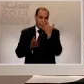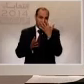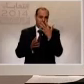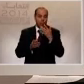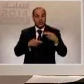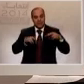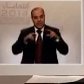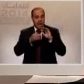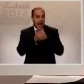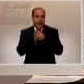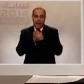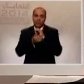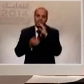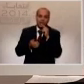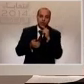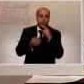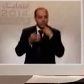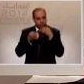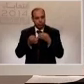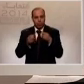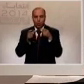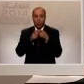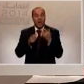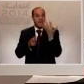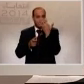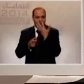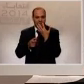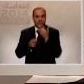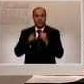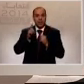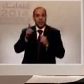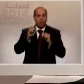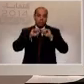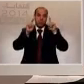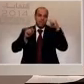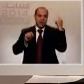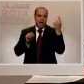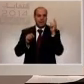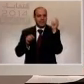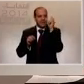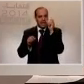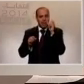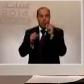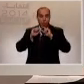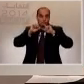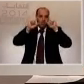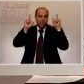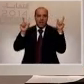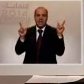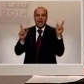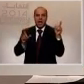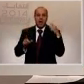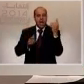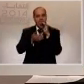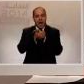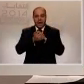وتستعيد علاقتها الوثيقه بدول القاره الافريقيه ومناره لل العالم الاسلامي ومنفتح على